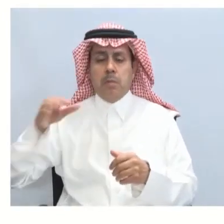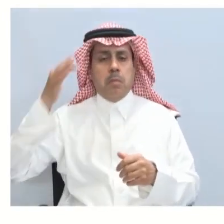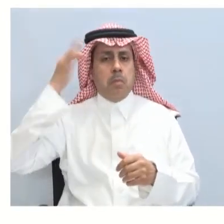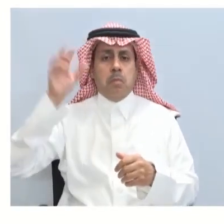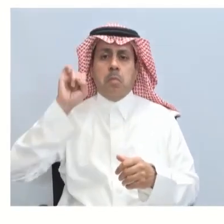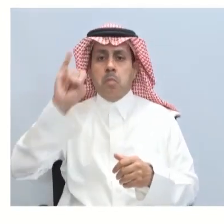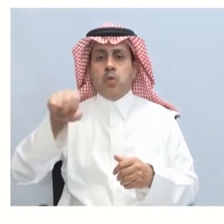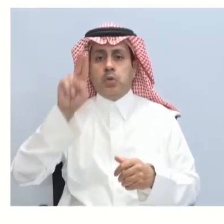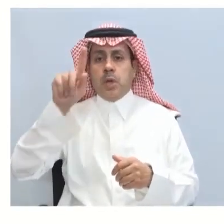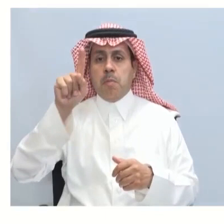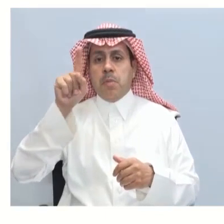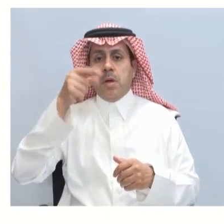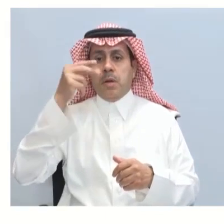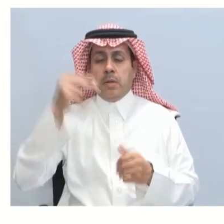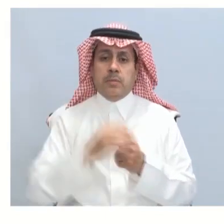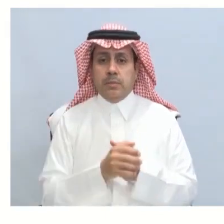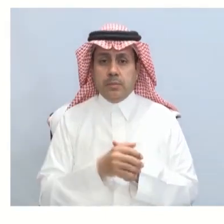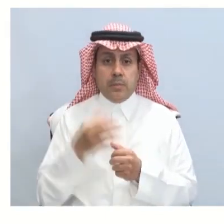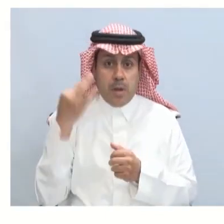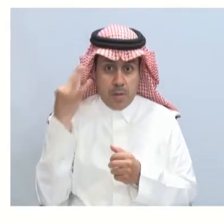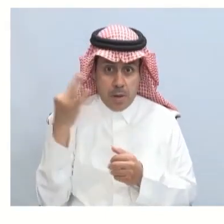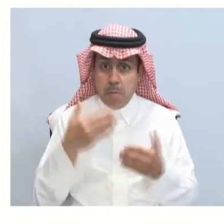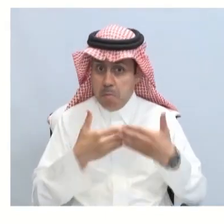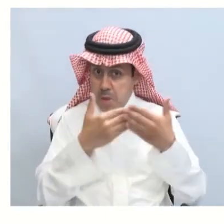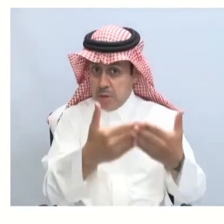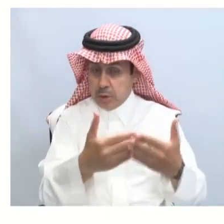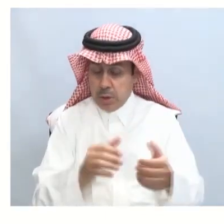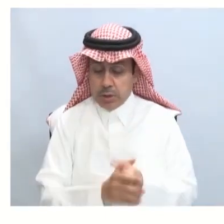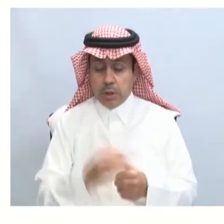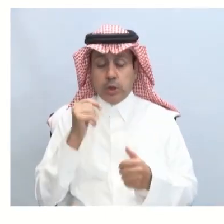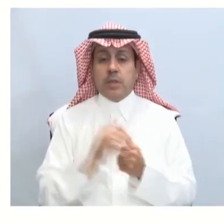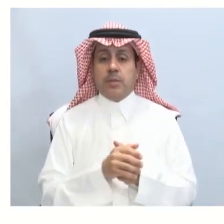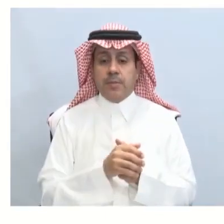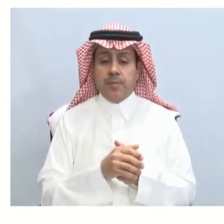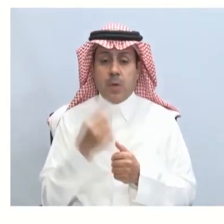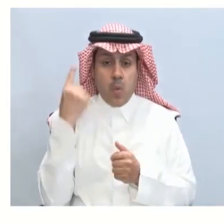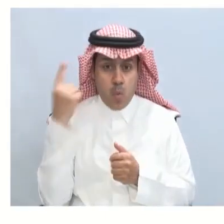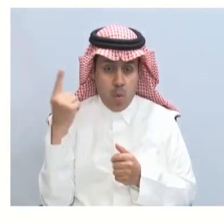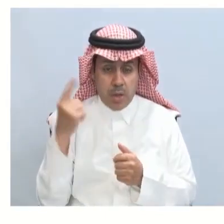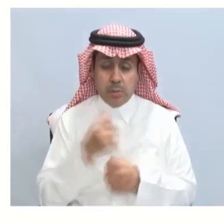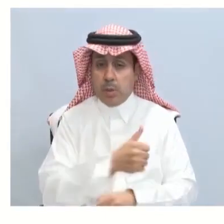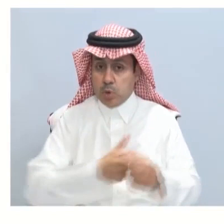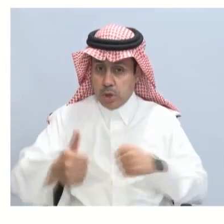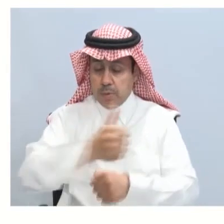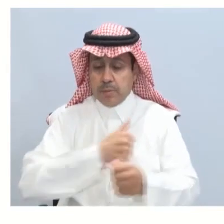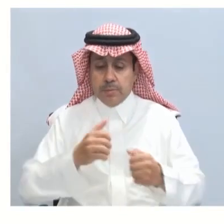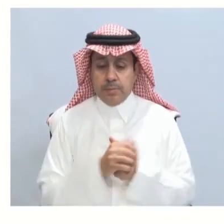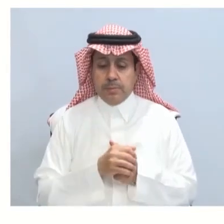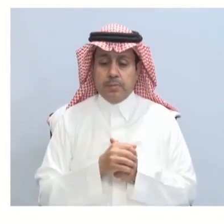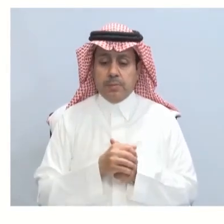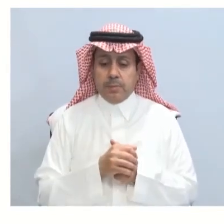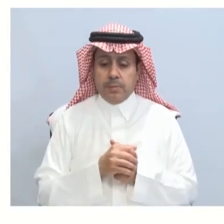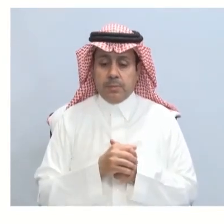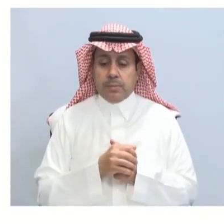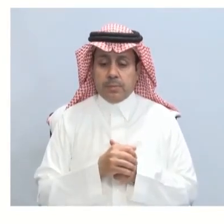متبرعا الثالثه ان يكون بادر الجائزه احد المتسابقين في هذه الصور